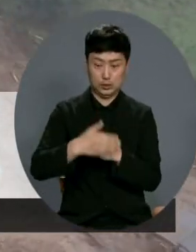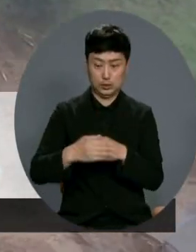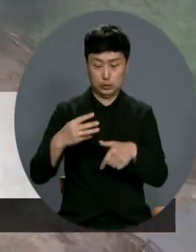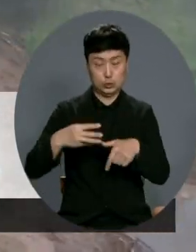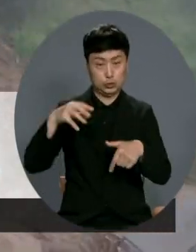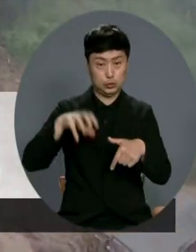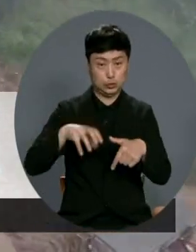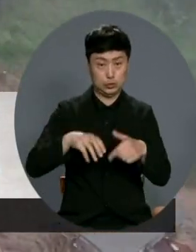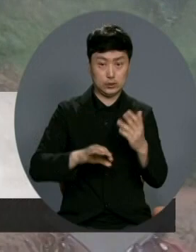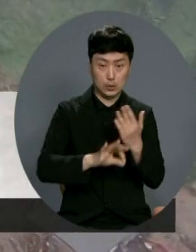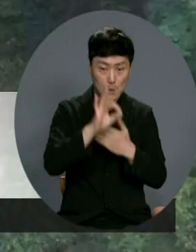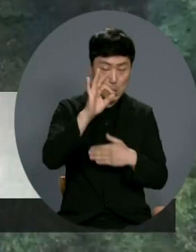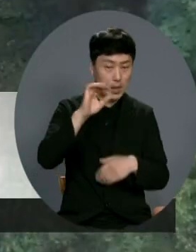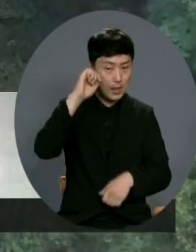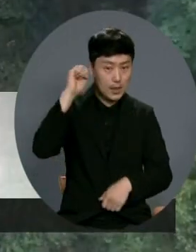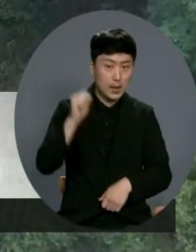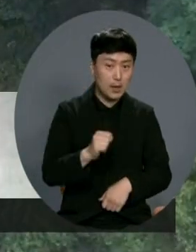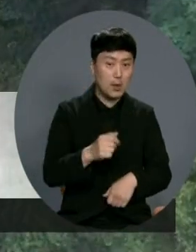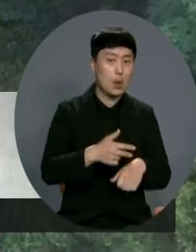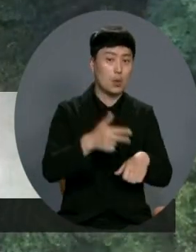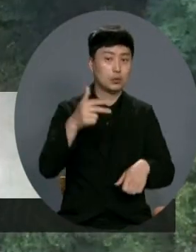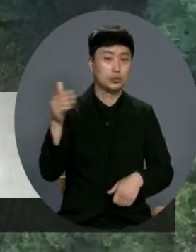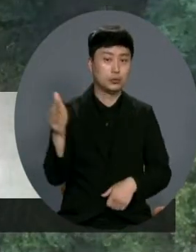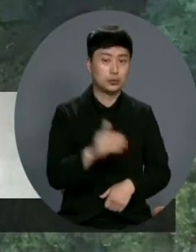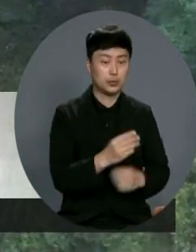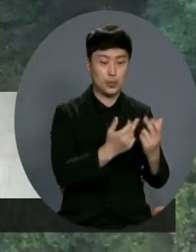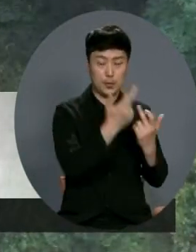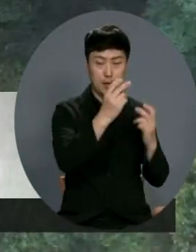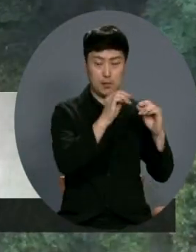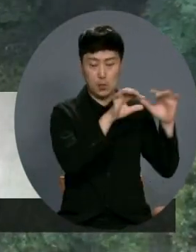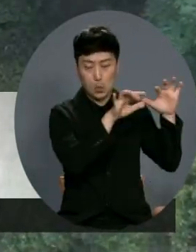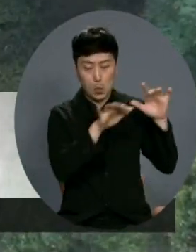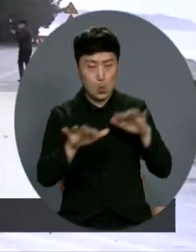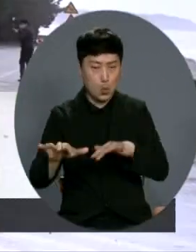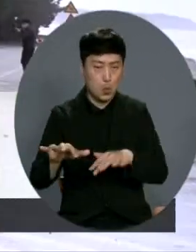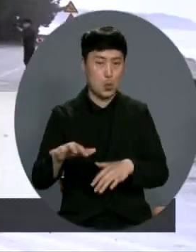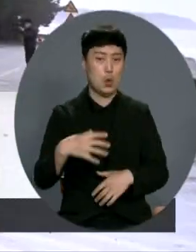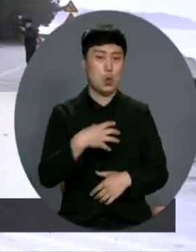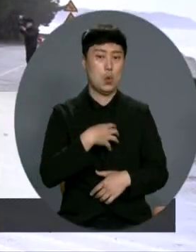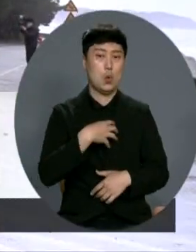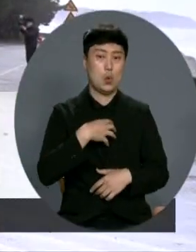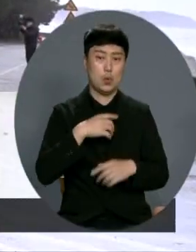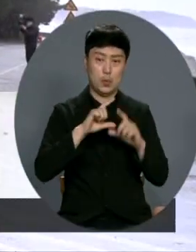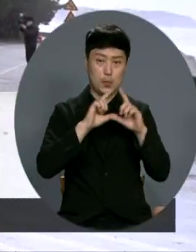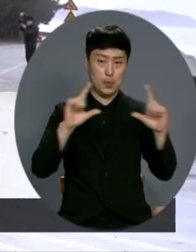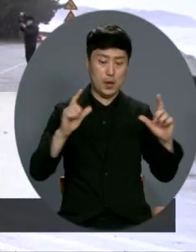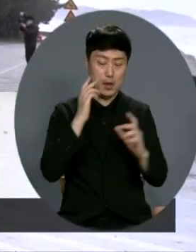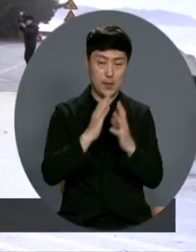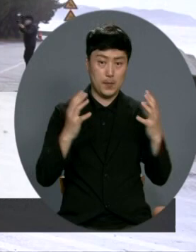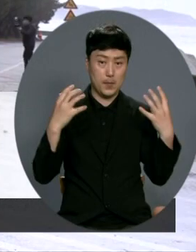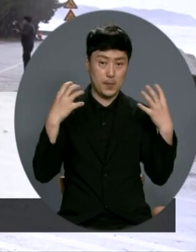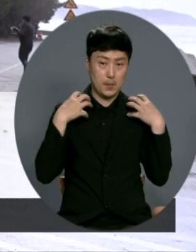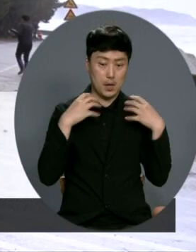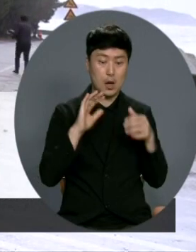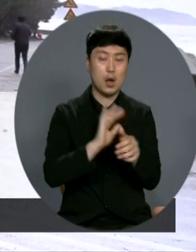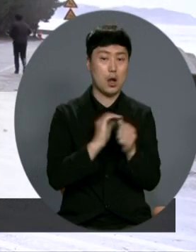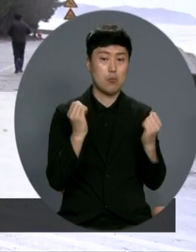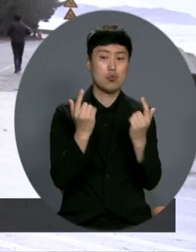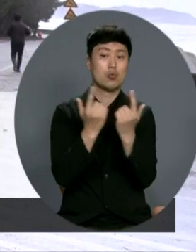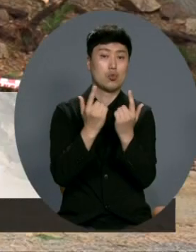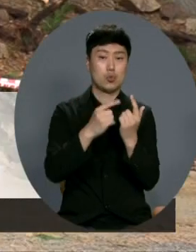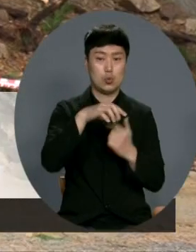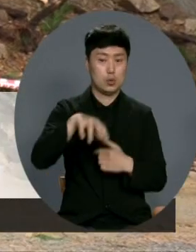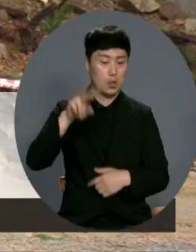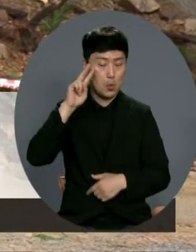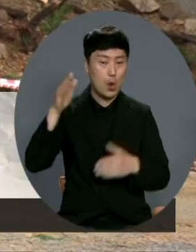군위군에는 오늘 오전 7시부터 차례로 산사태 주의보가 발령됐습니다 산림청은 경북북부내륙을 중심으로